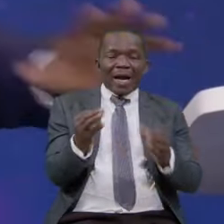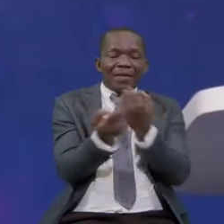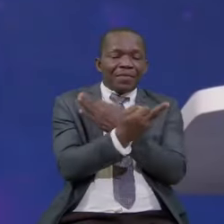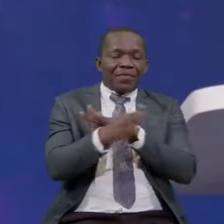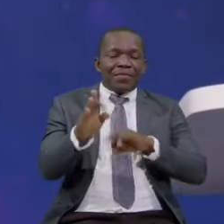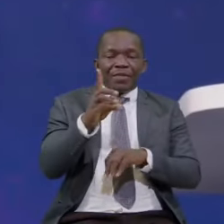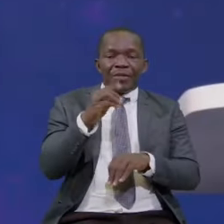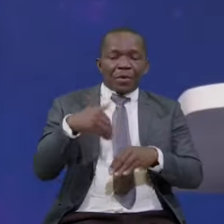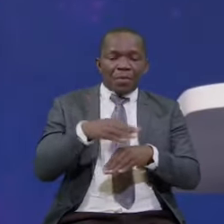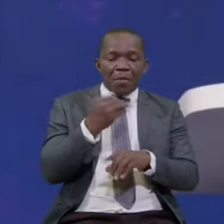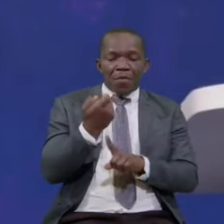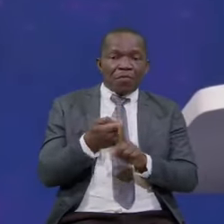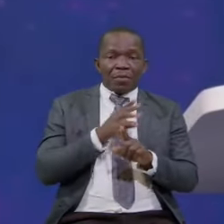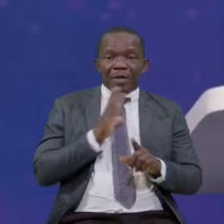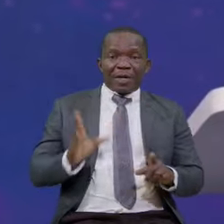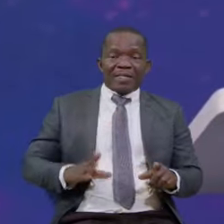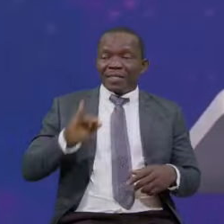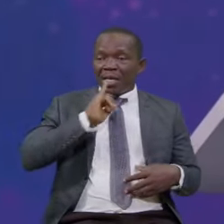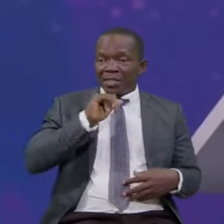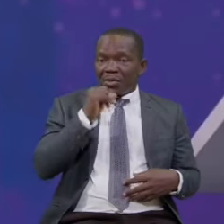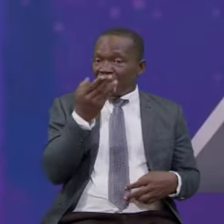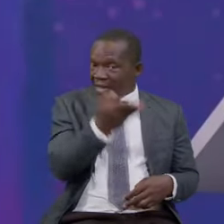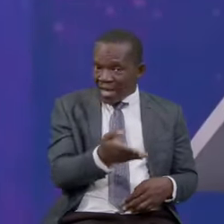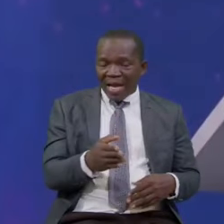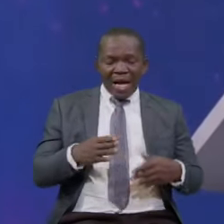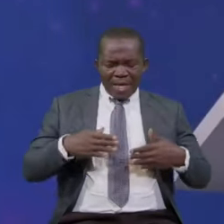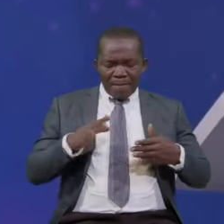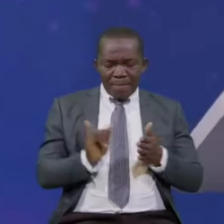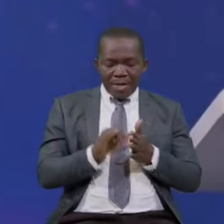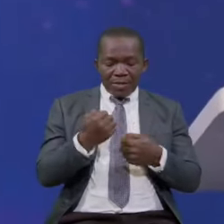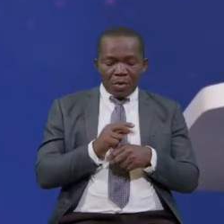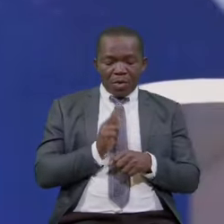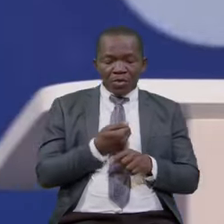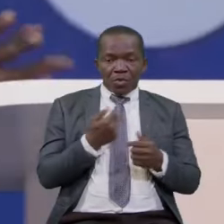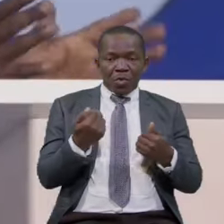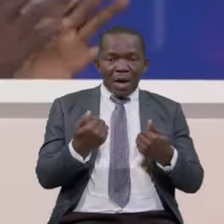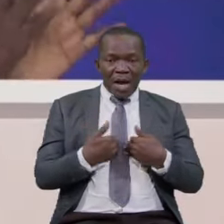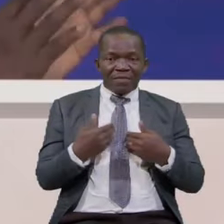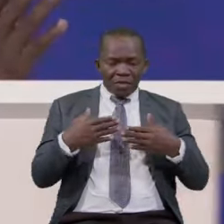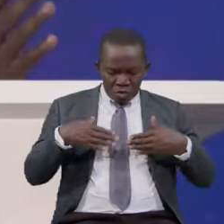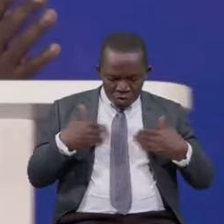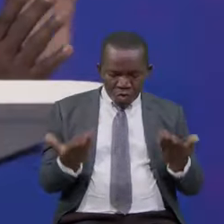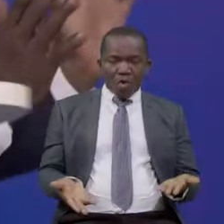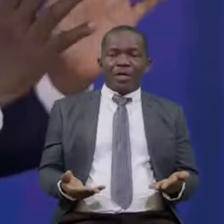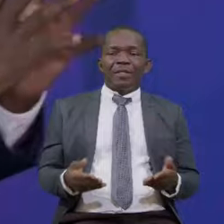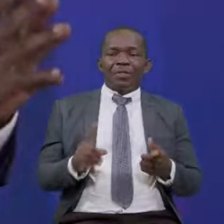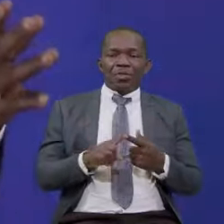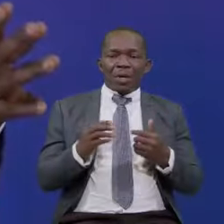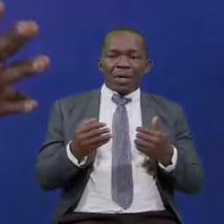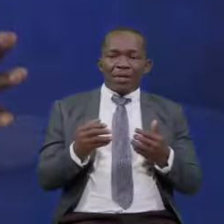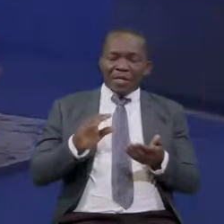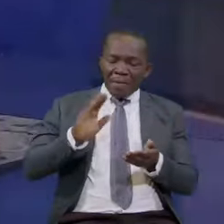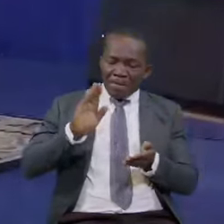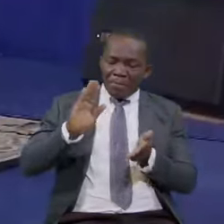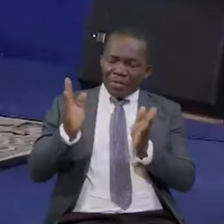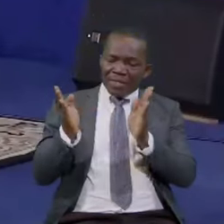le Seigneur lui seul et tu as la joie en présentant Emmanuel l'émancipateur devant eux si tout cela